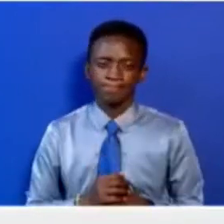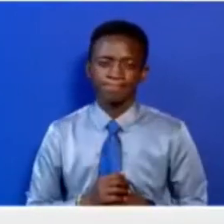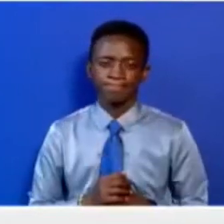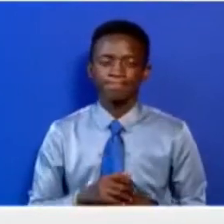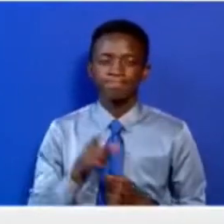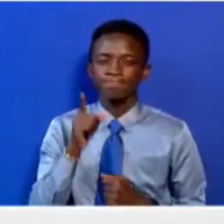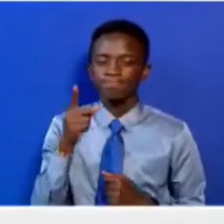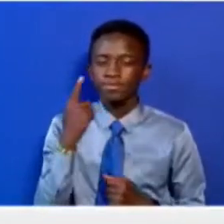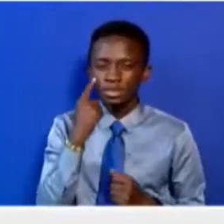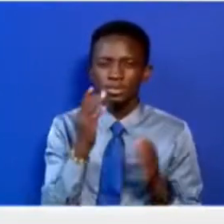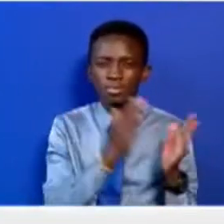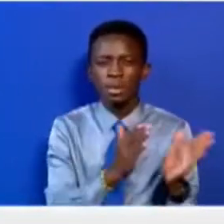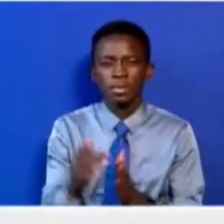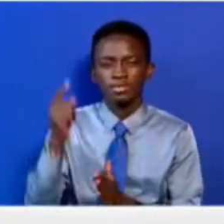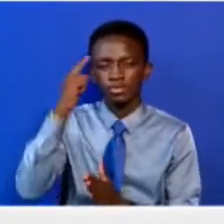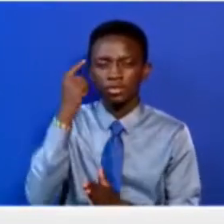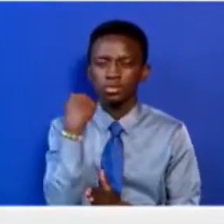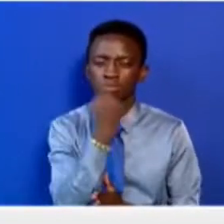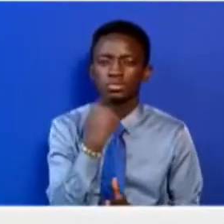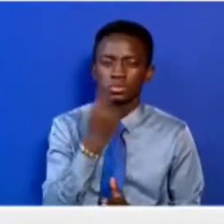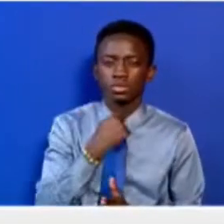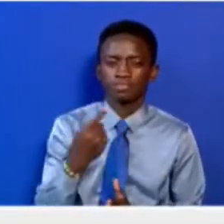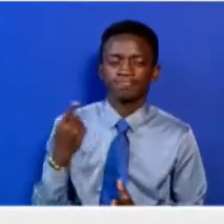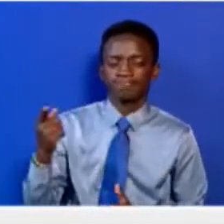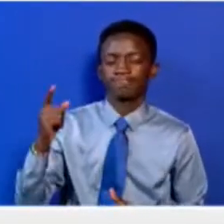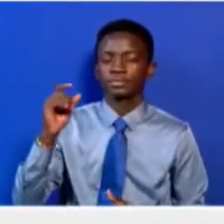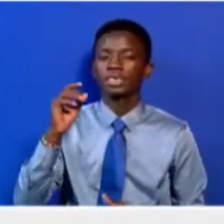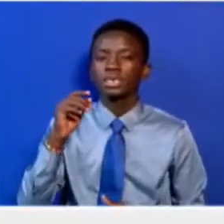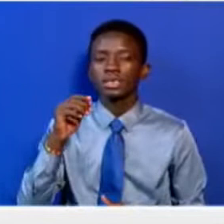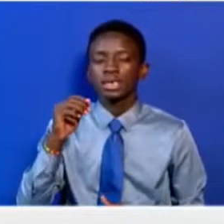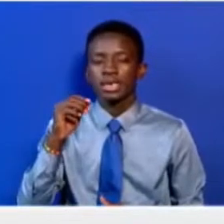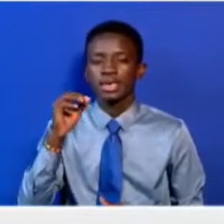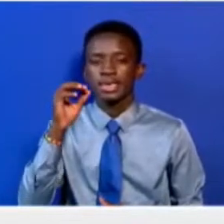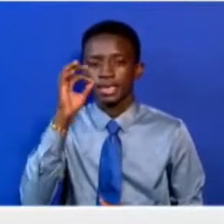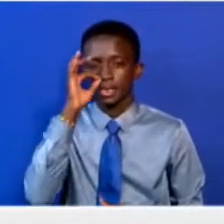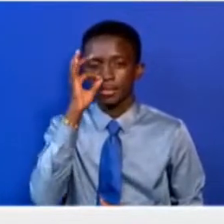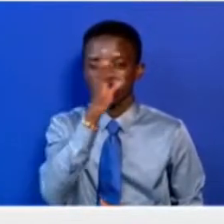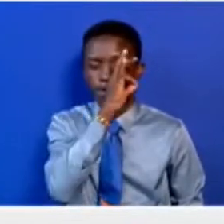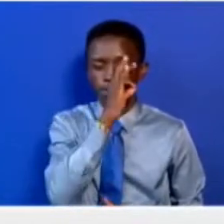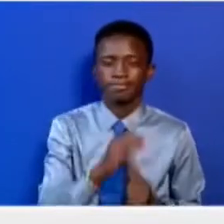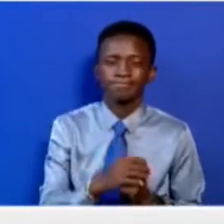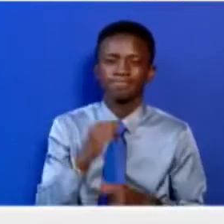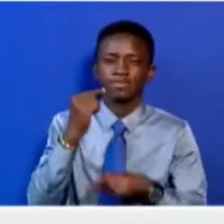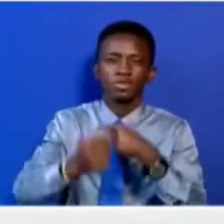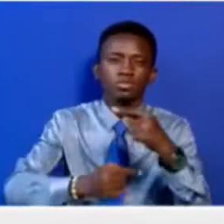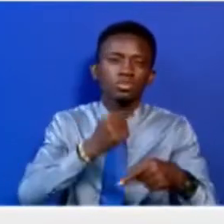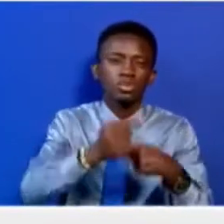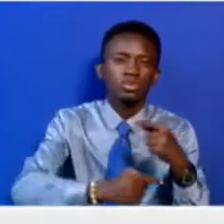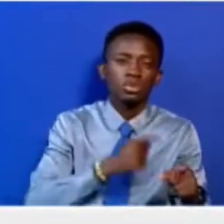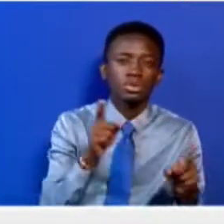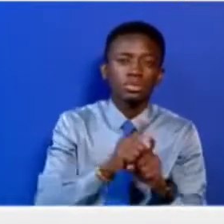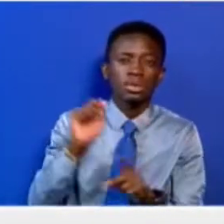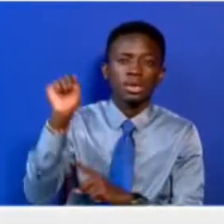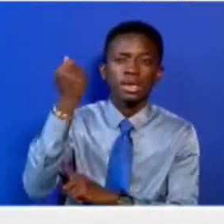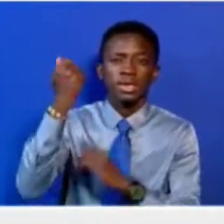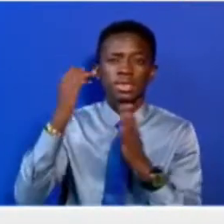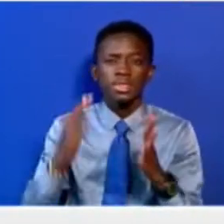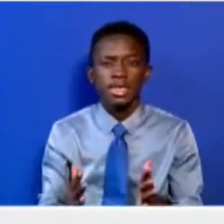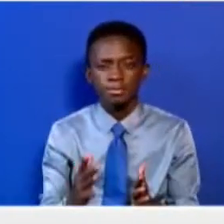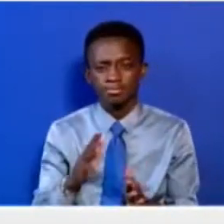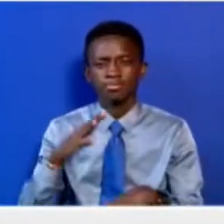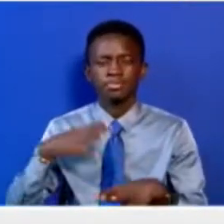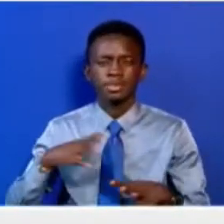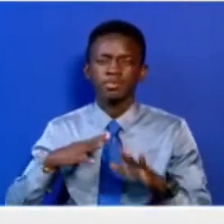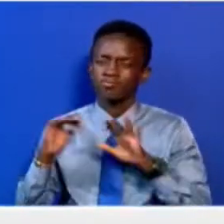Mtazamaji, matayarisho ya mazishi aliyekuwa rais wa tatu wa taifa la Kenya hayati Mzee Mwai Kibaki akiendelea, wananchi wanazidi kumiminika